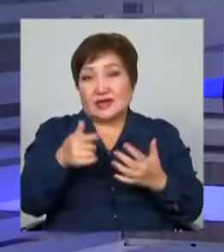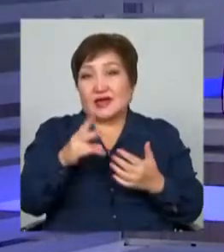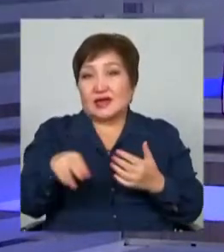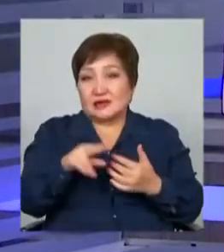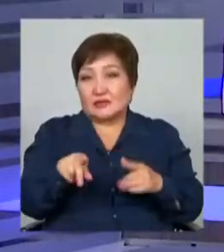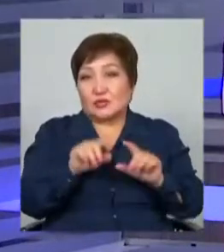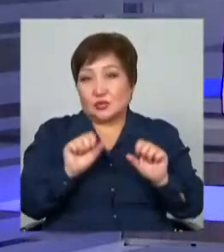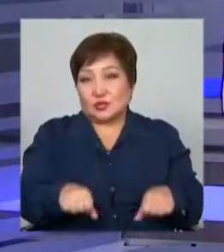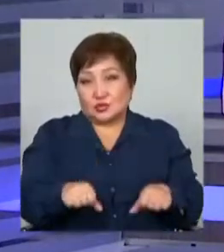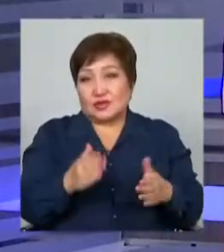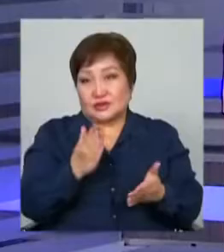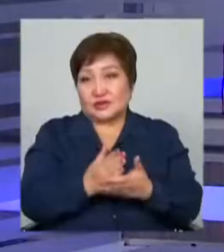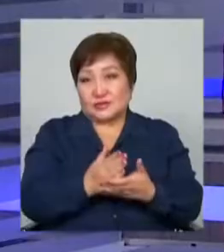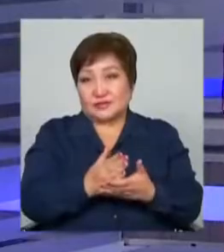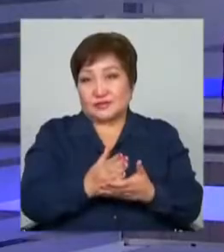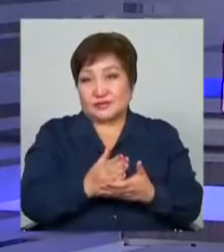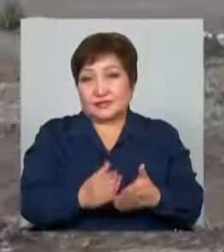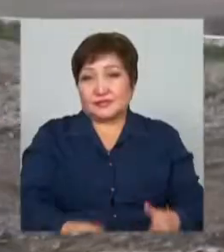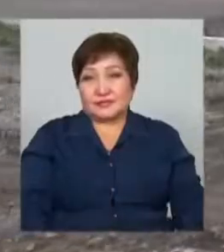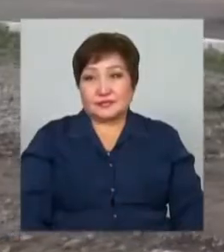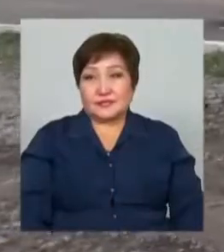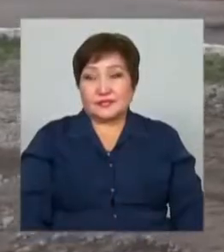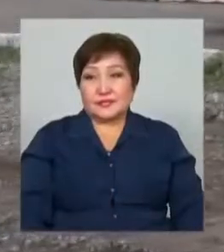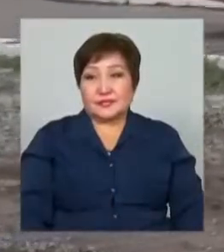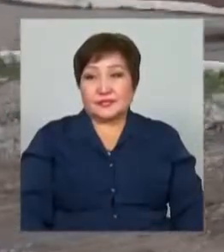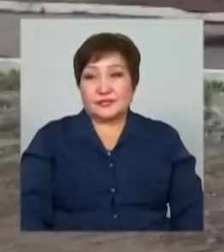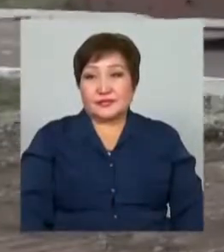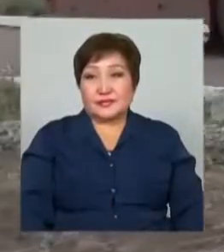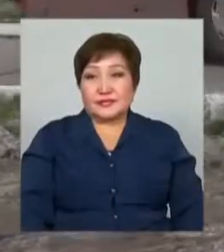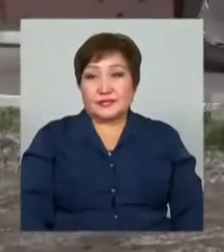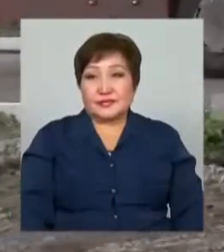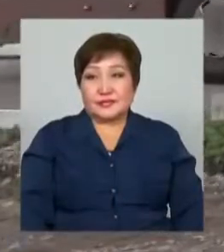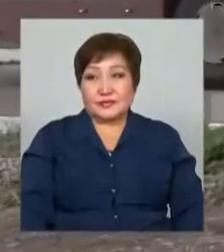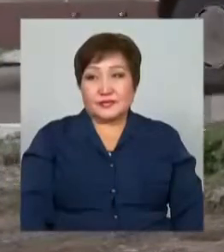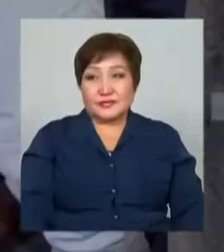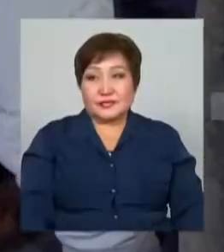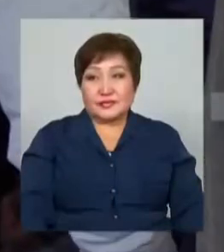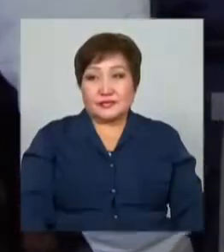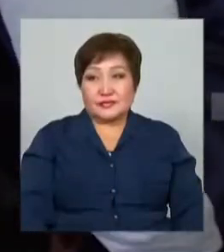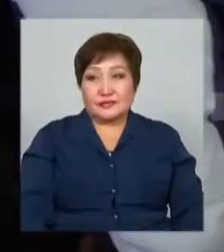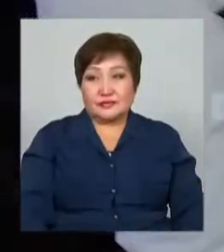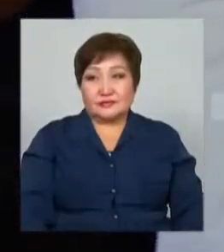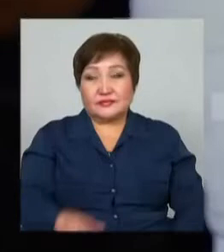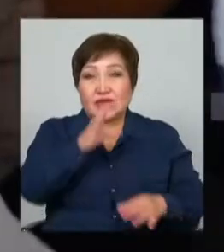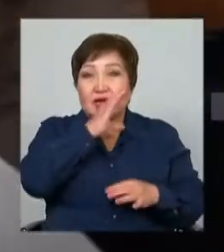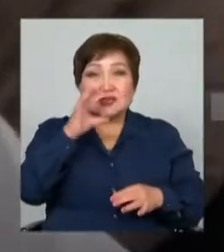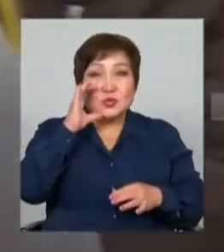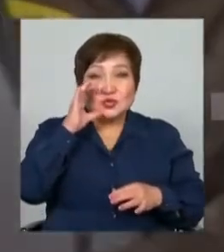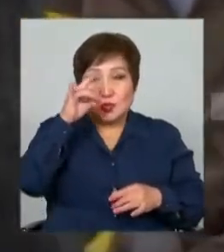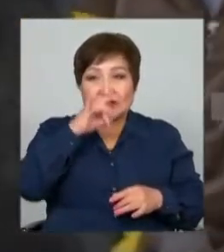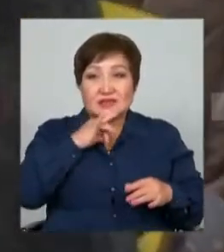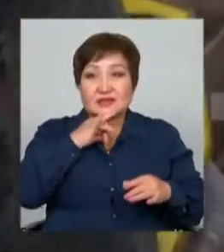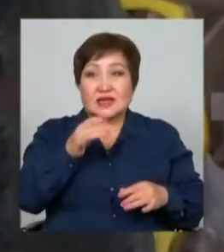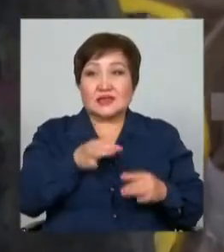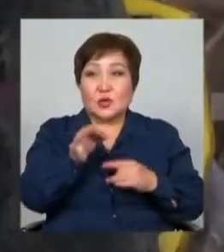Толығырақ аймақтағы тілші тарқатсын. Солтүстік Қазақстан облысына